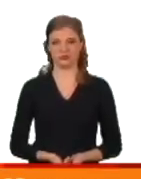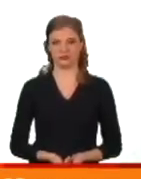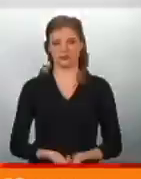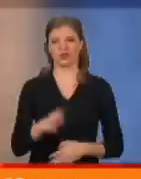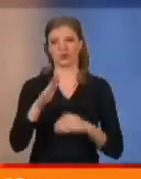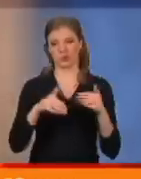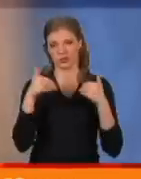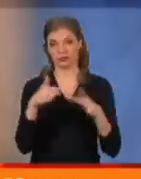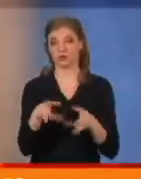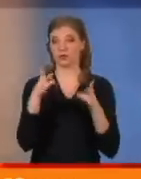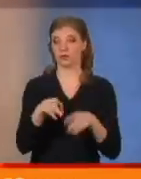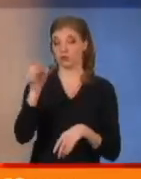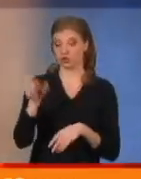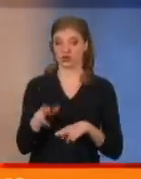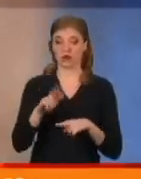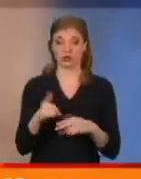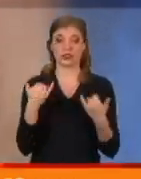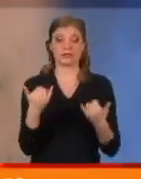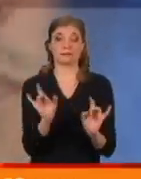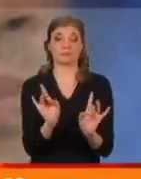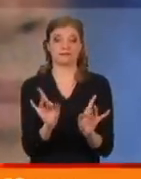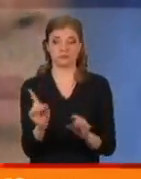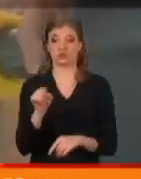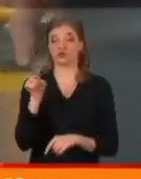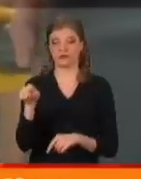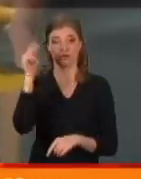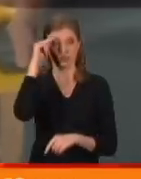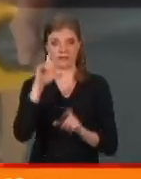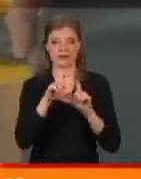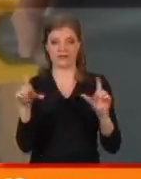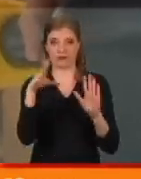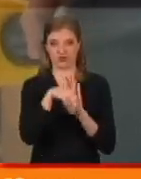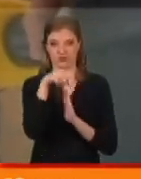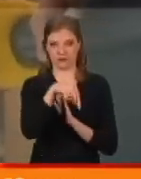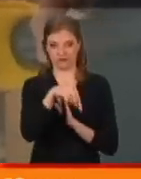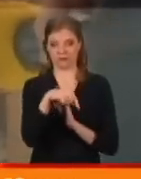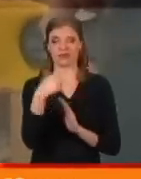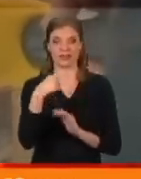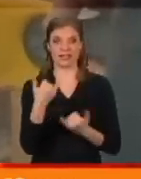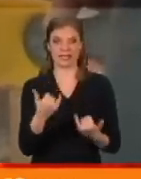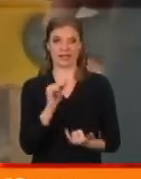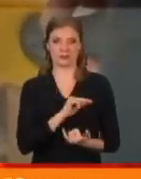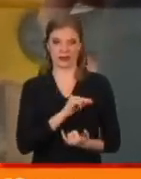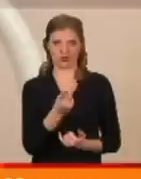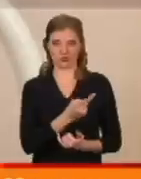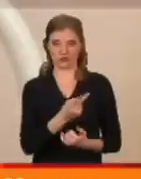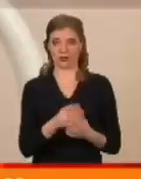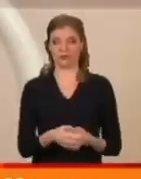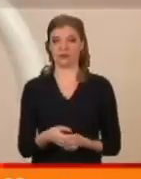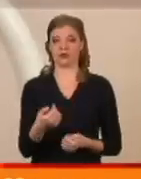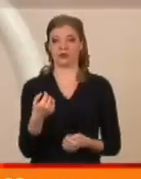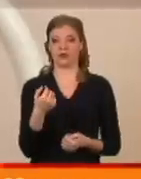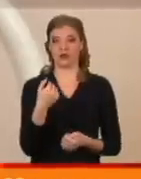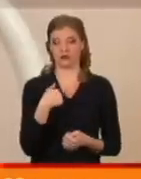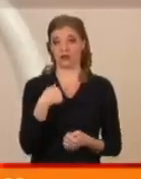руки забери. Синок. Постраждалий поліцейський тепер розповідає, він учився в школі села Королівка, де працюють порушники. Я впізнав